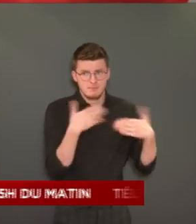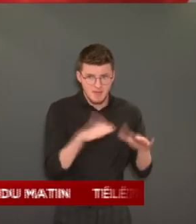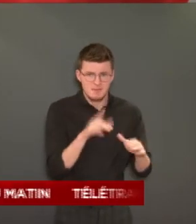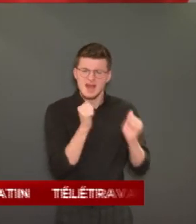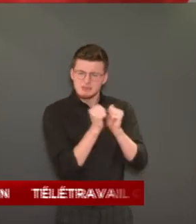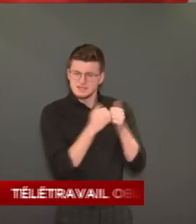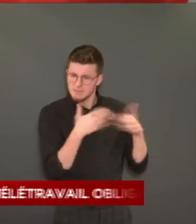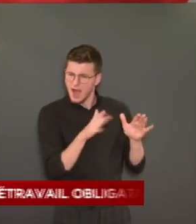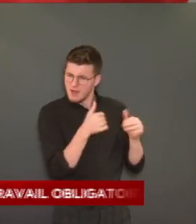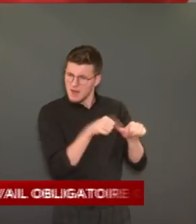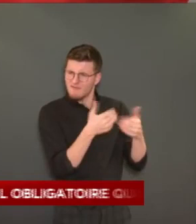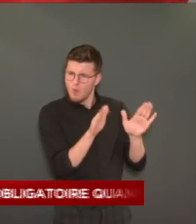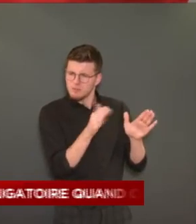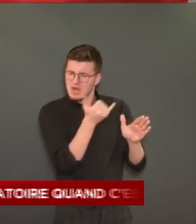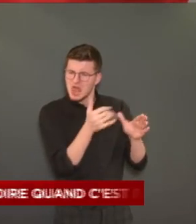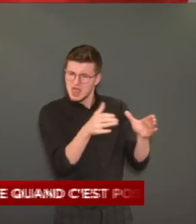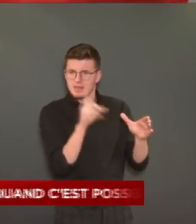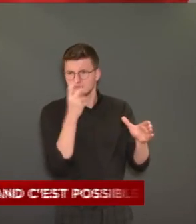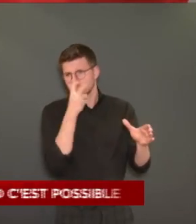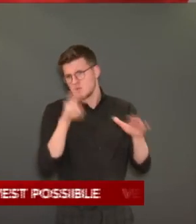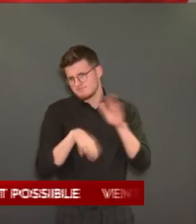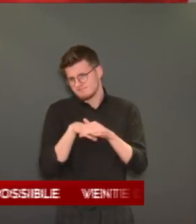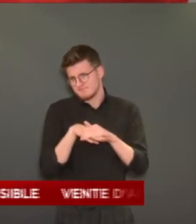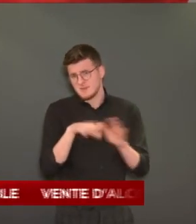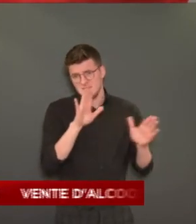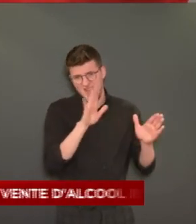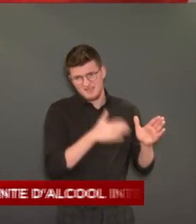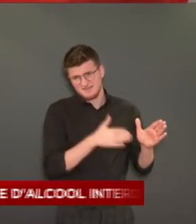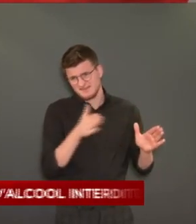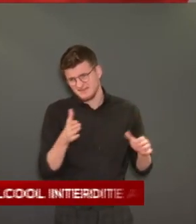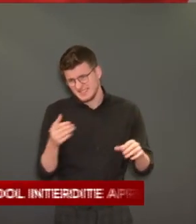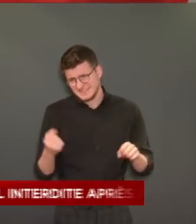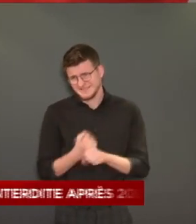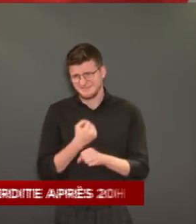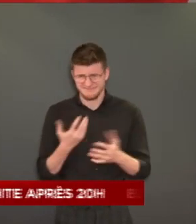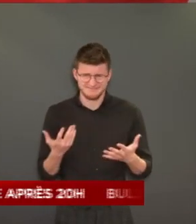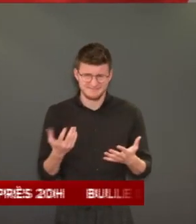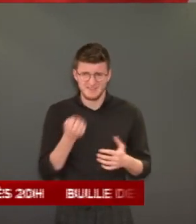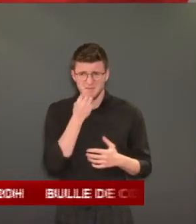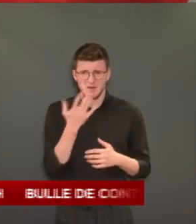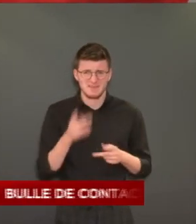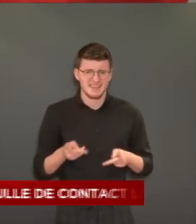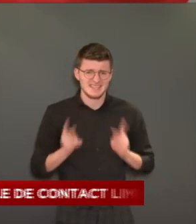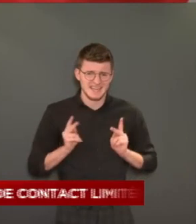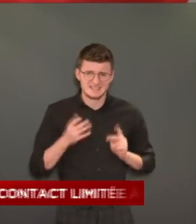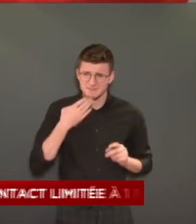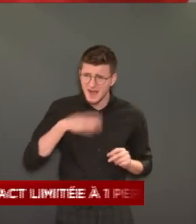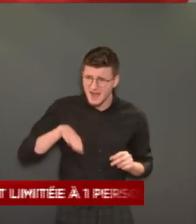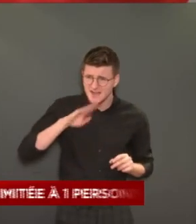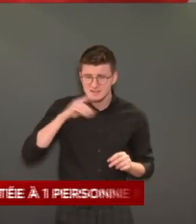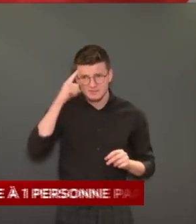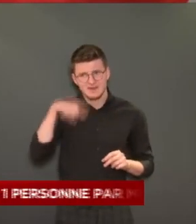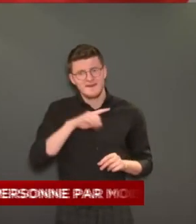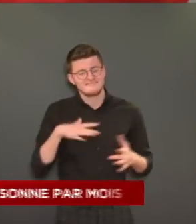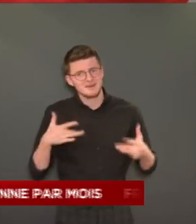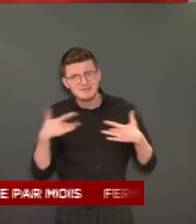ouvert. Mais par contre, et je le dis, et je suis fort déçue de devoir vous le dire, mais les marchés de Noël, par exemple, et tout le